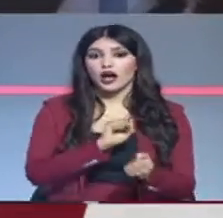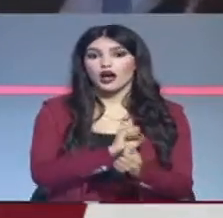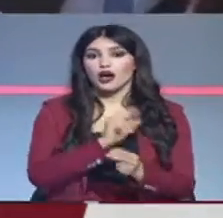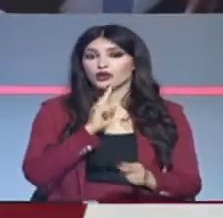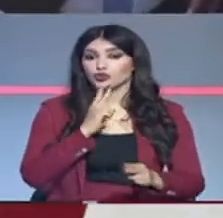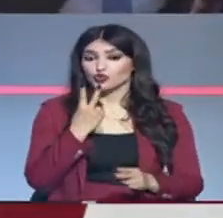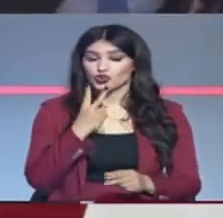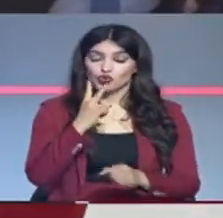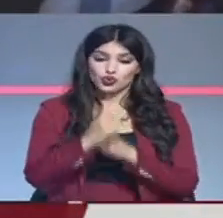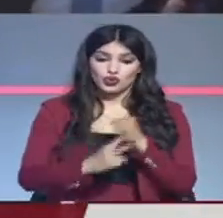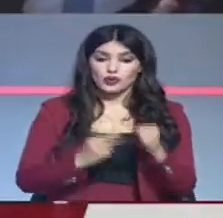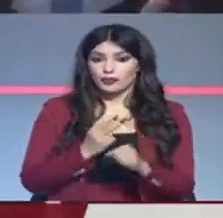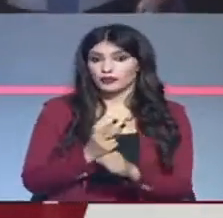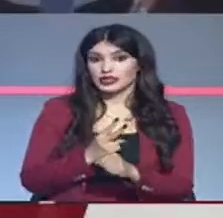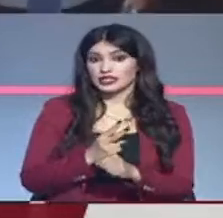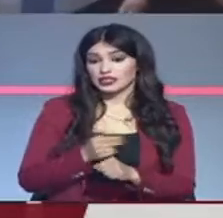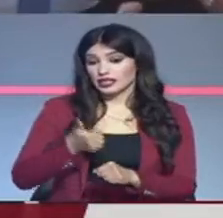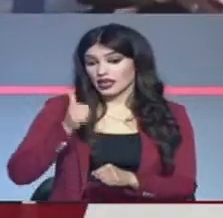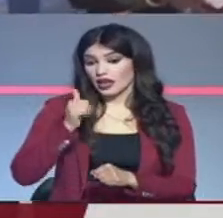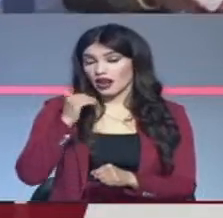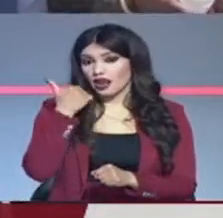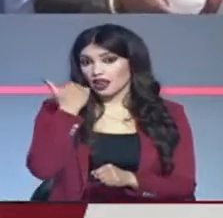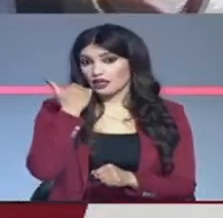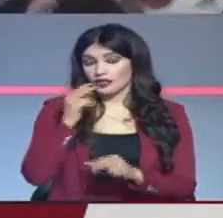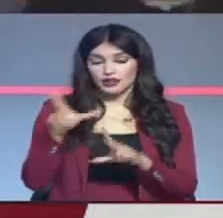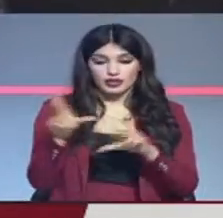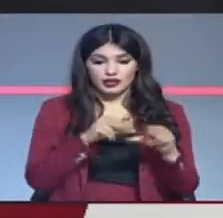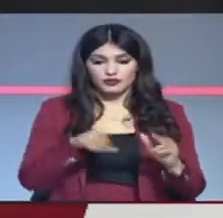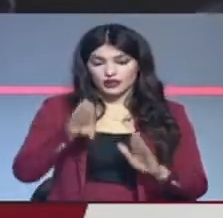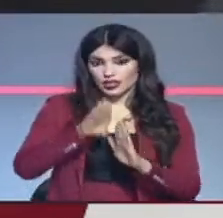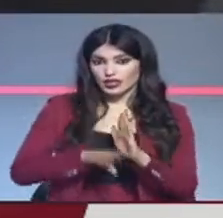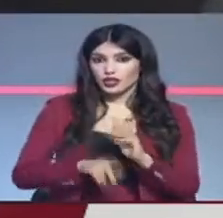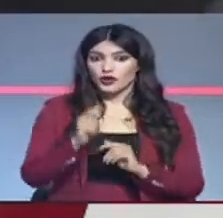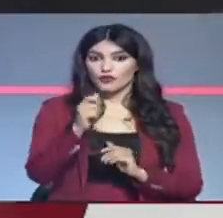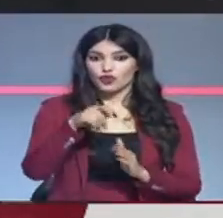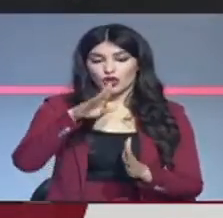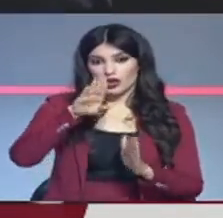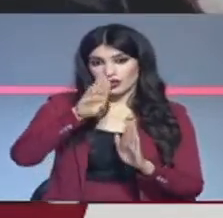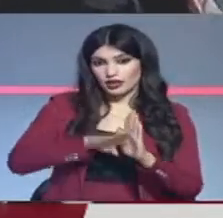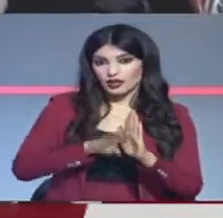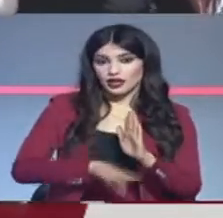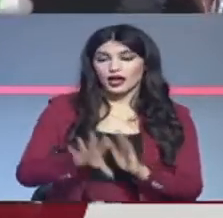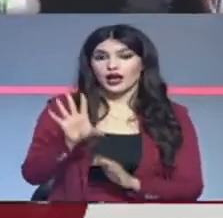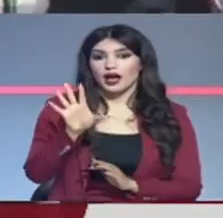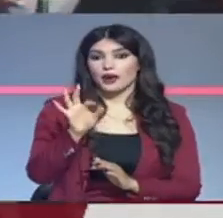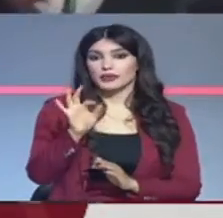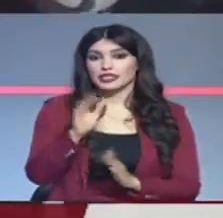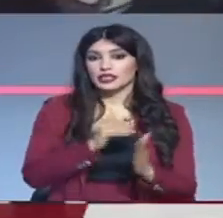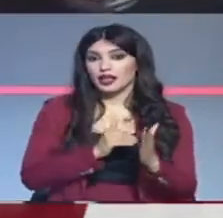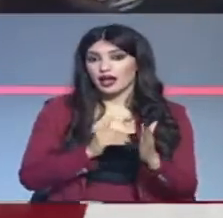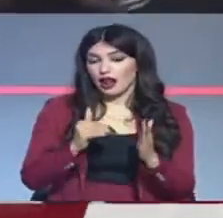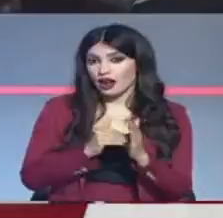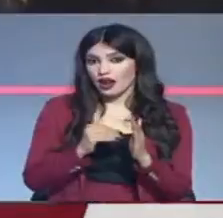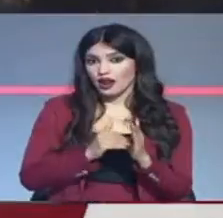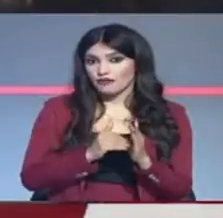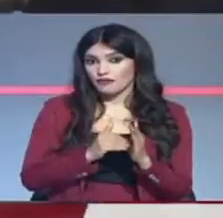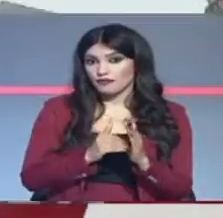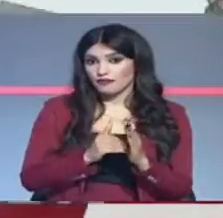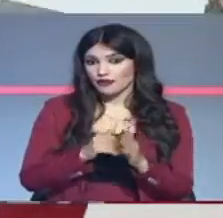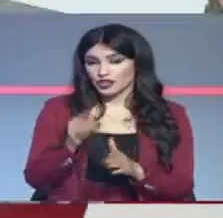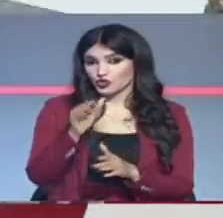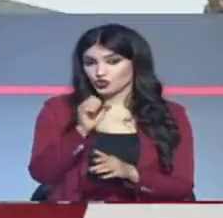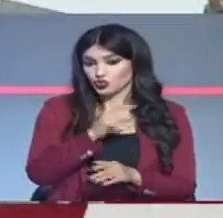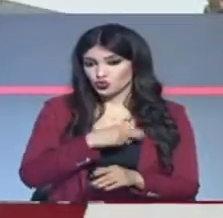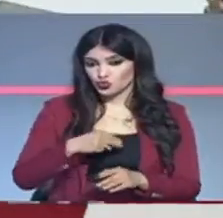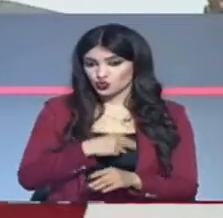ابتداء من امس الاثنين اضافه الى تقليص العقوبه الماليه الى خمسين الف فرنك السويسريه في المقابل لن